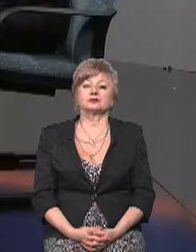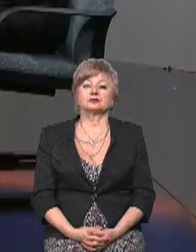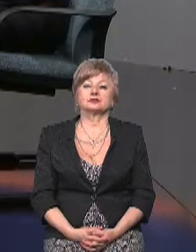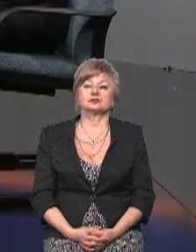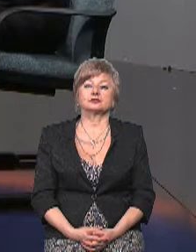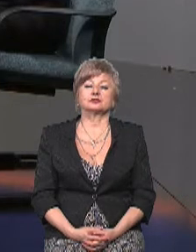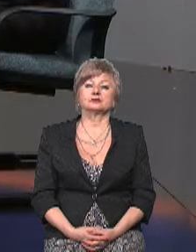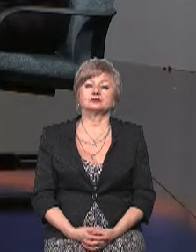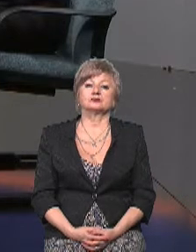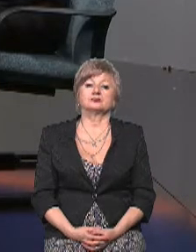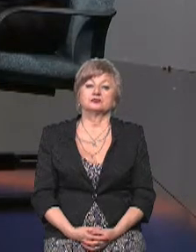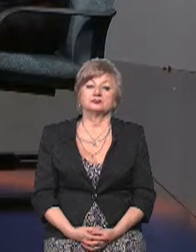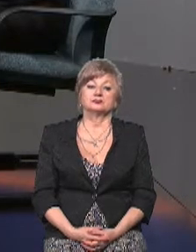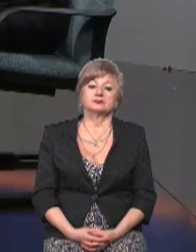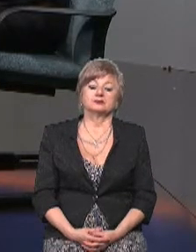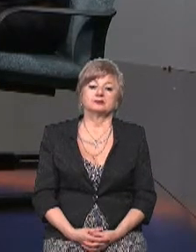тисяч гривень на людей.